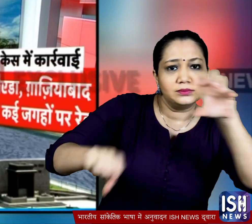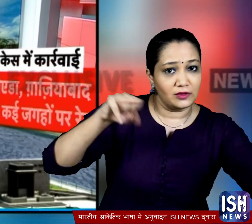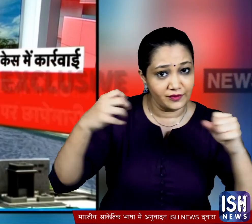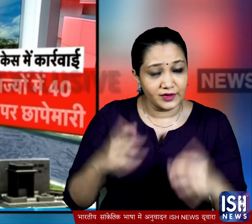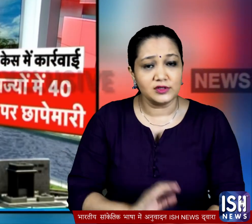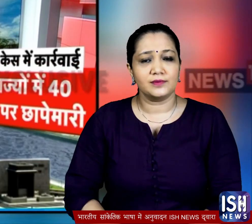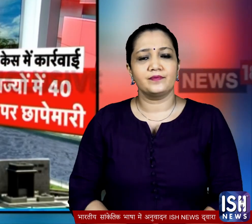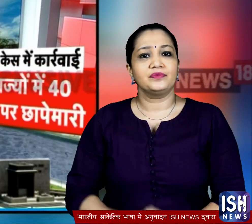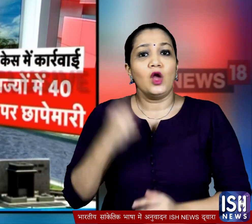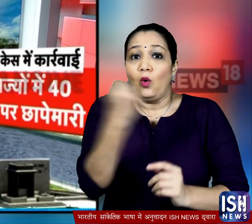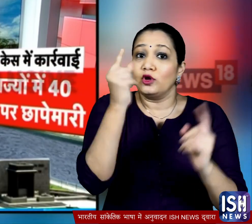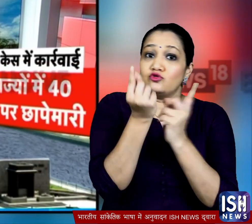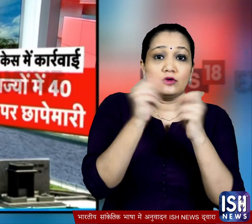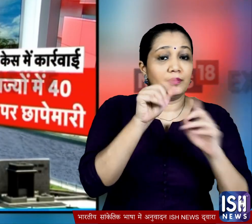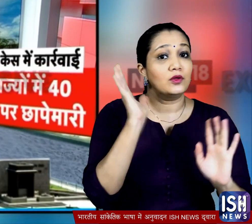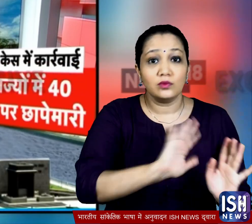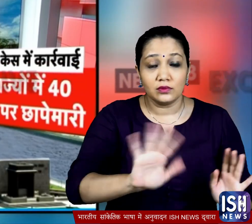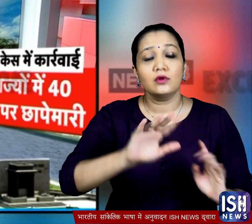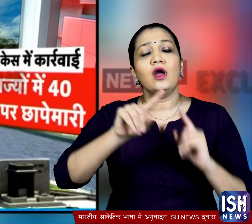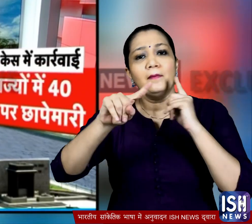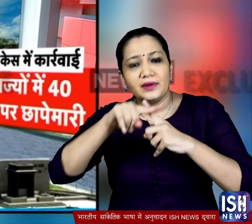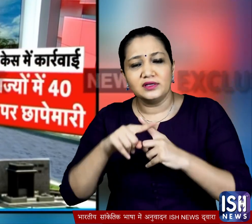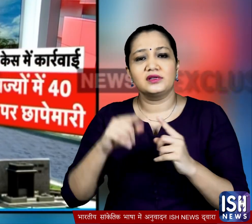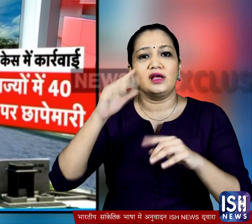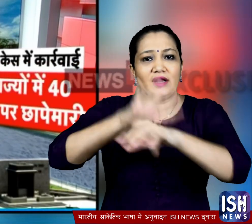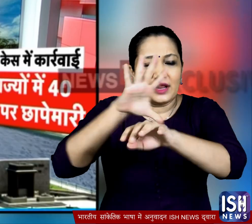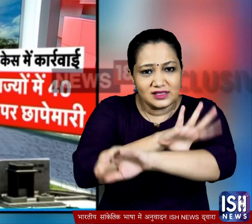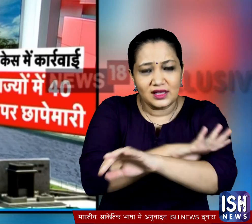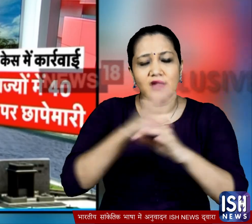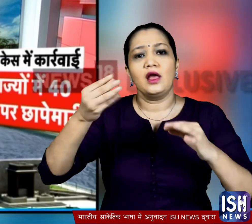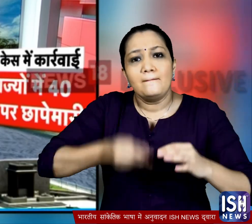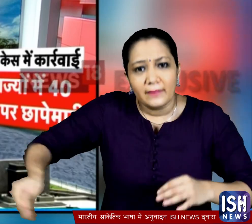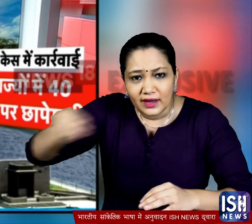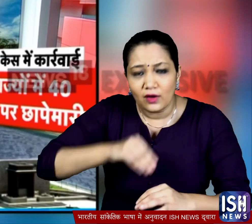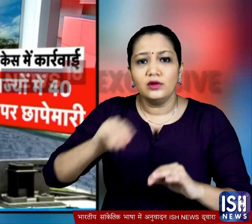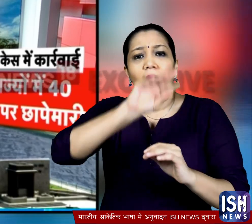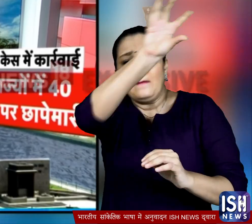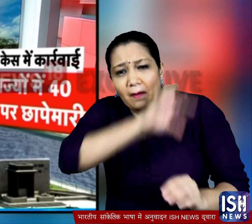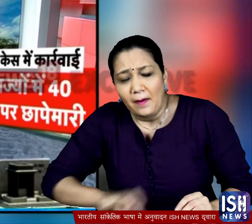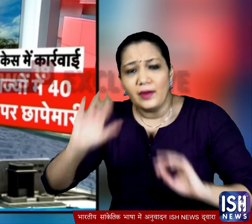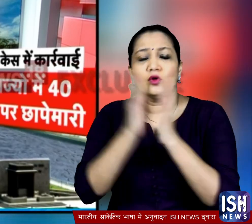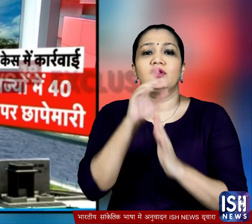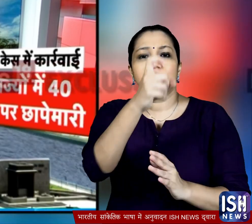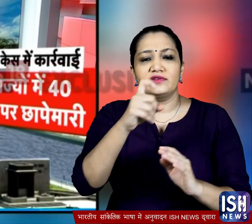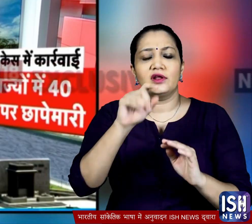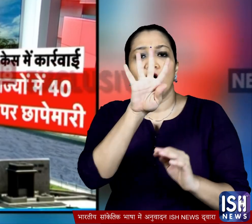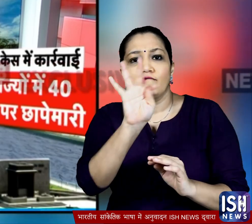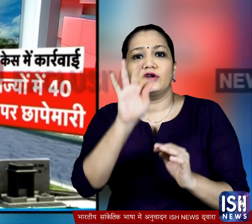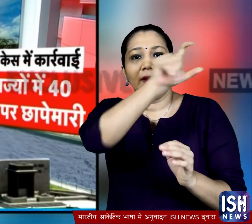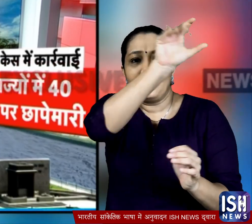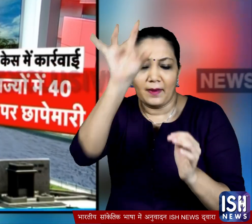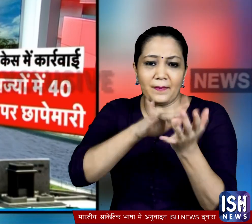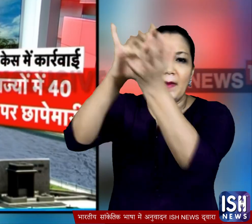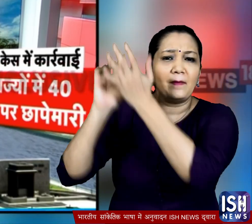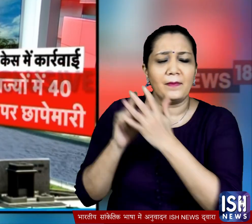गए। और ये कार्रवाई सिर्फ उत्तर प्रदेश में ही नहीं सिमटी, बल्कि उसके साथ राजस्थान और पश्चिम बंगाल समेत 7 राज्यों में कुल 40 ठिकानों